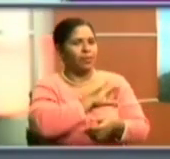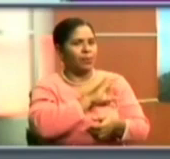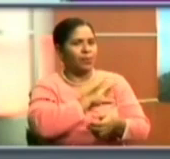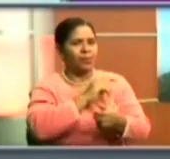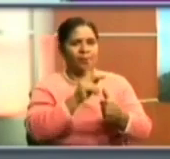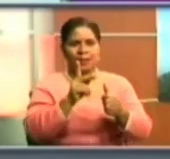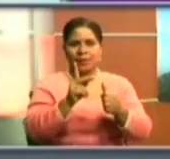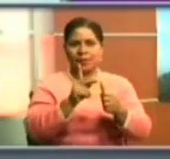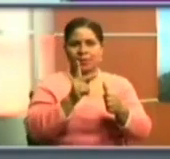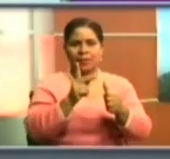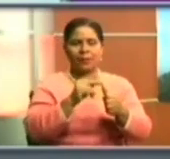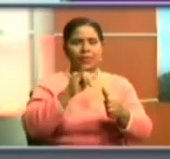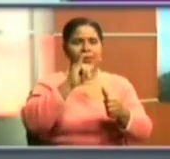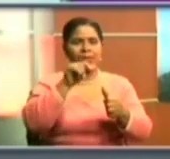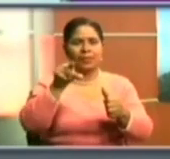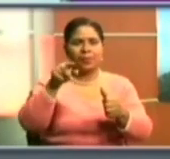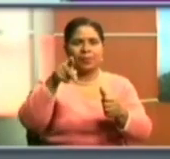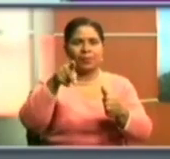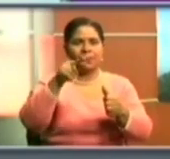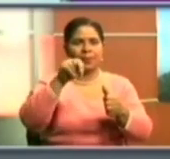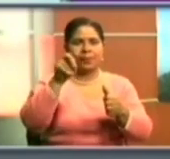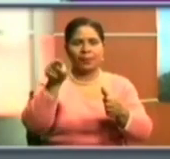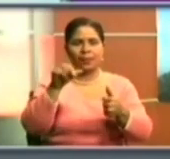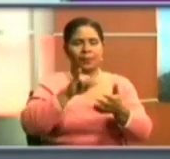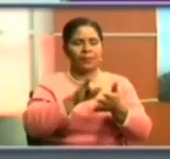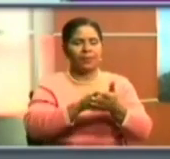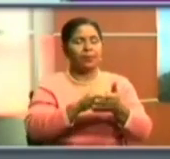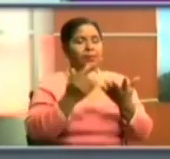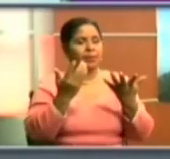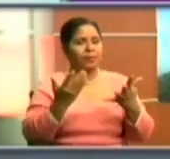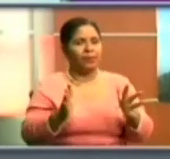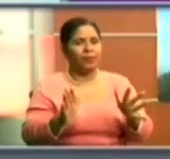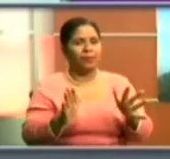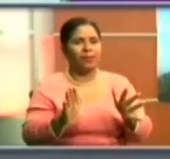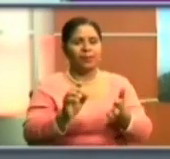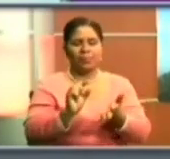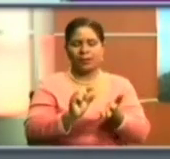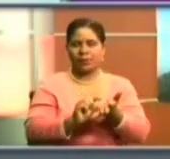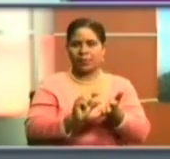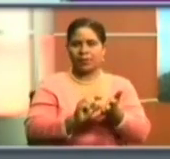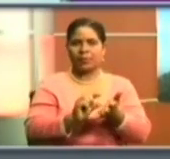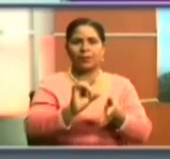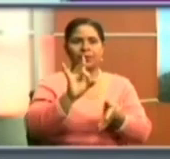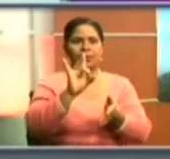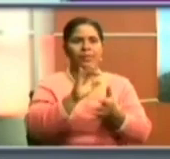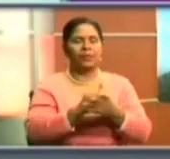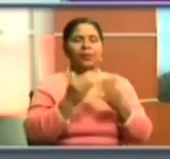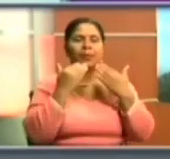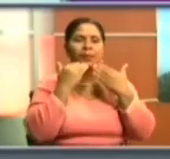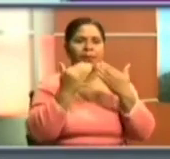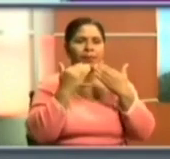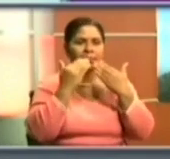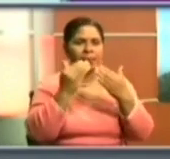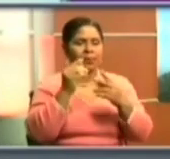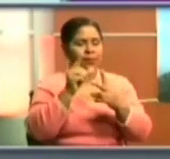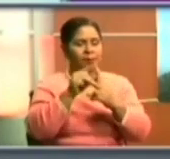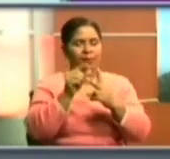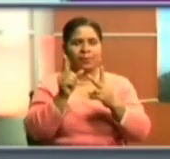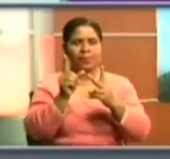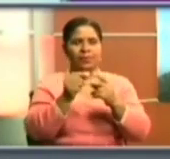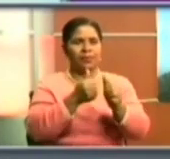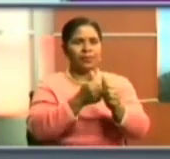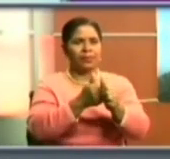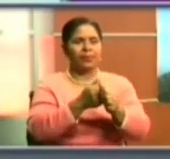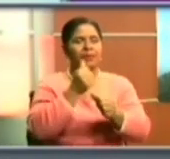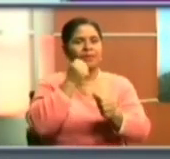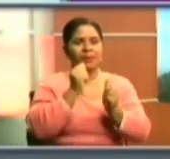adjoint IGPNH Jean-Claude Benjamin que nous avons mis en bout non 8 hebdo. Merci d'être que vous avez suivi. Vous même Marc